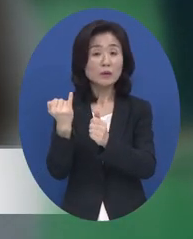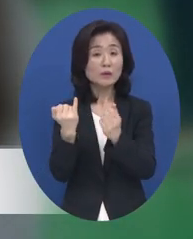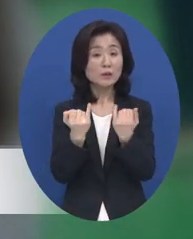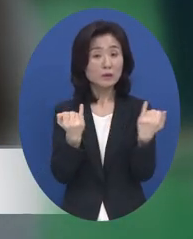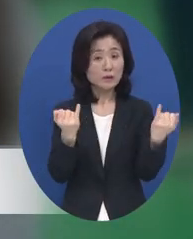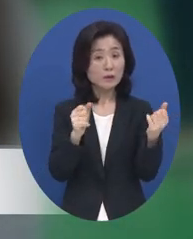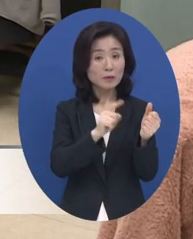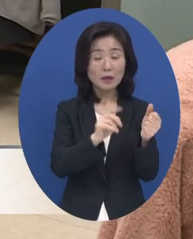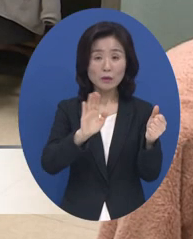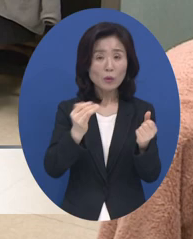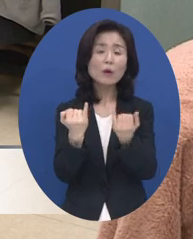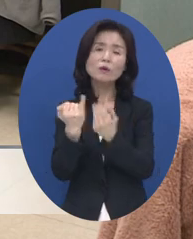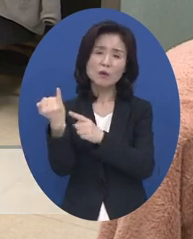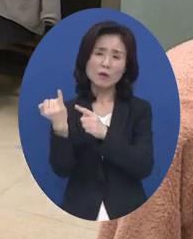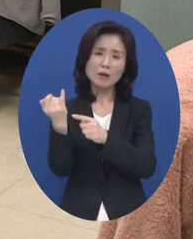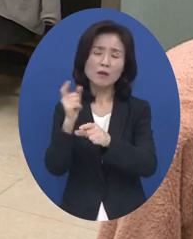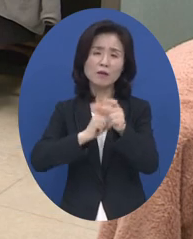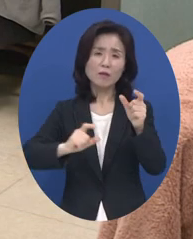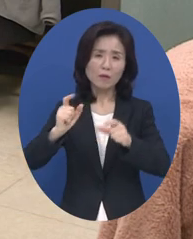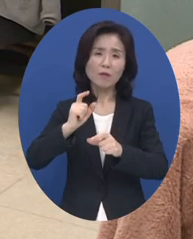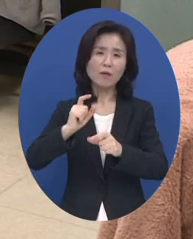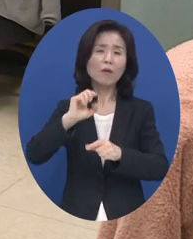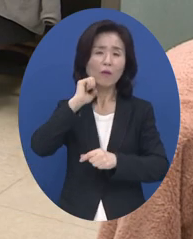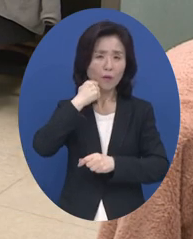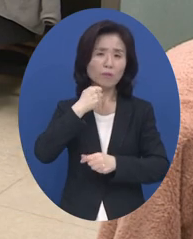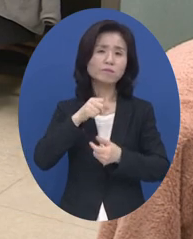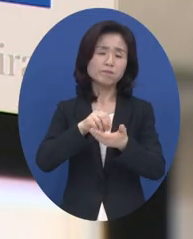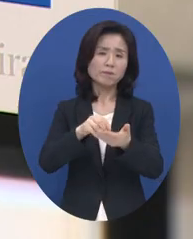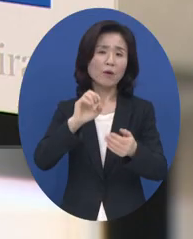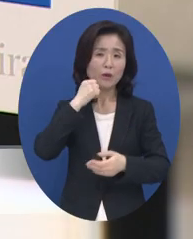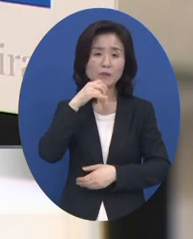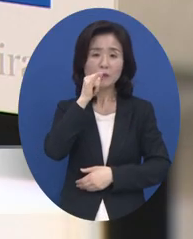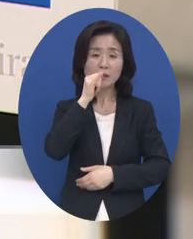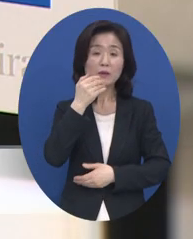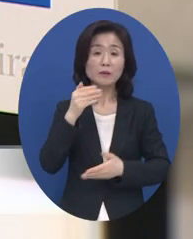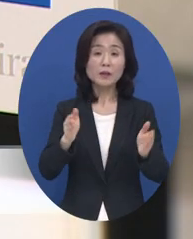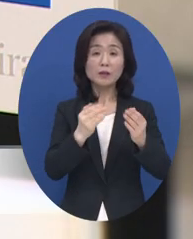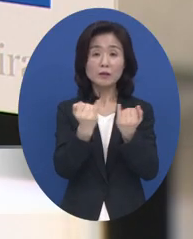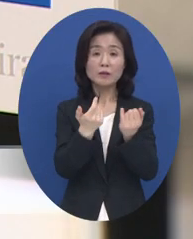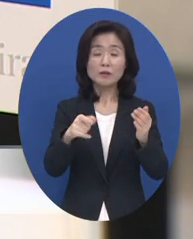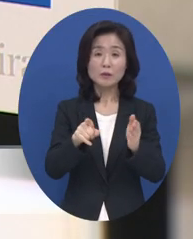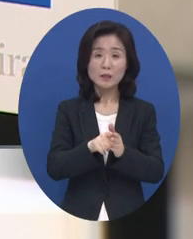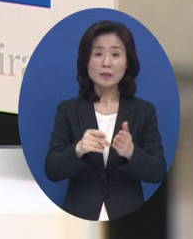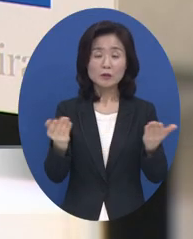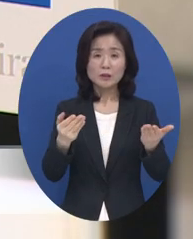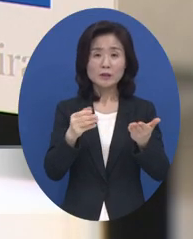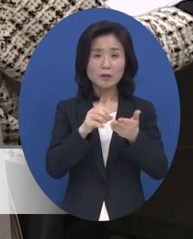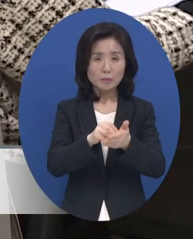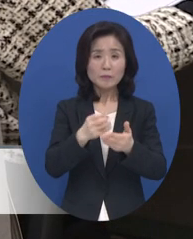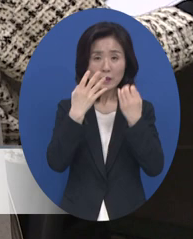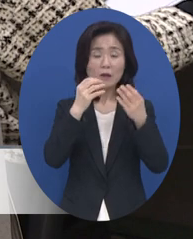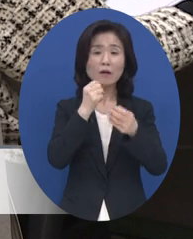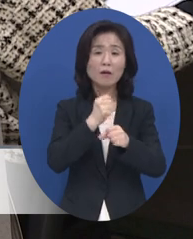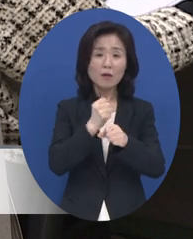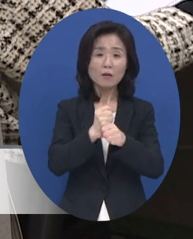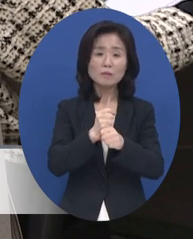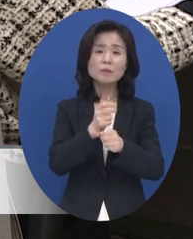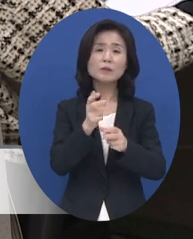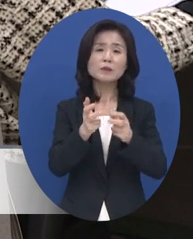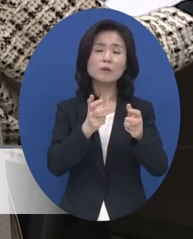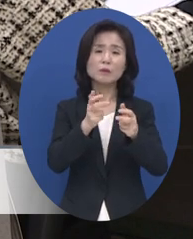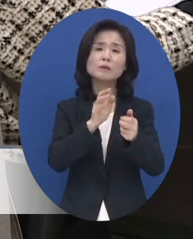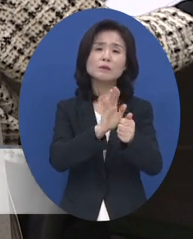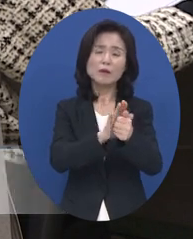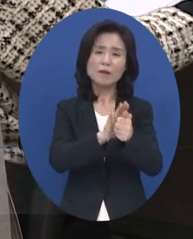더욱 크게 타격을 주고 있다는 겁니다. 경기도가 여성들을 위한 취창업 지원 사업에 역량을 끌어모으고 있는